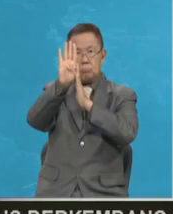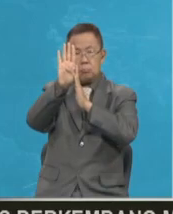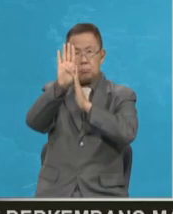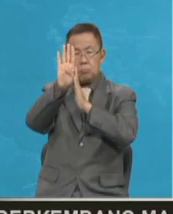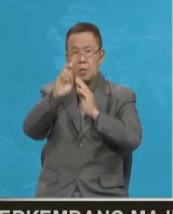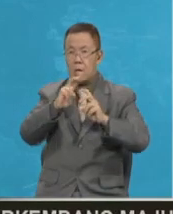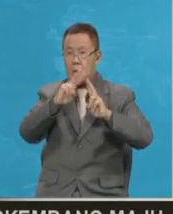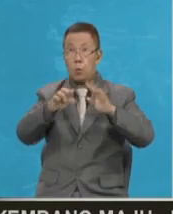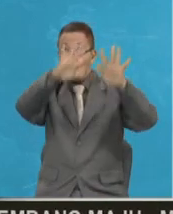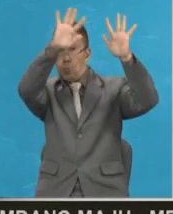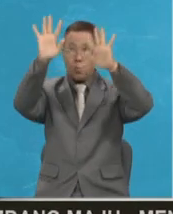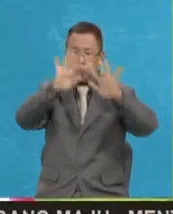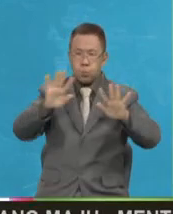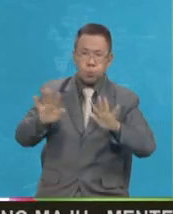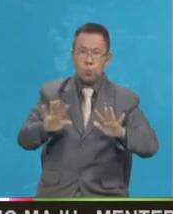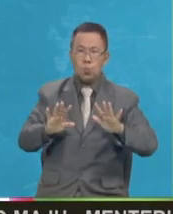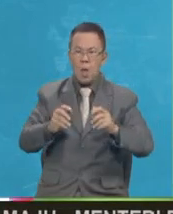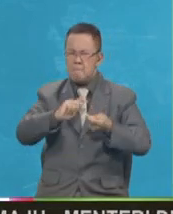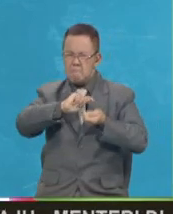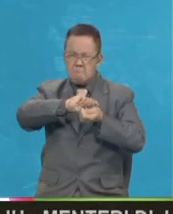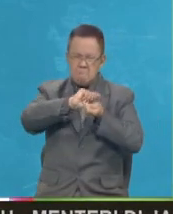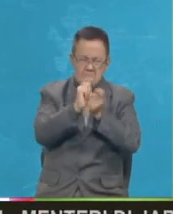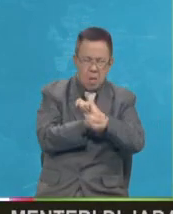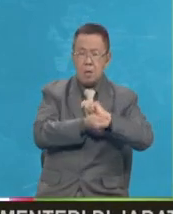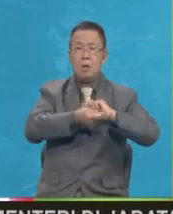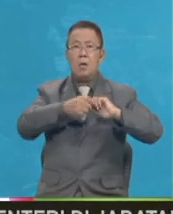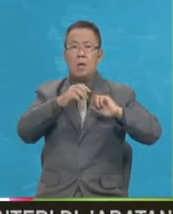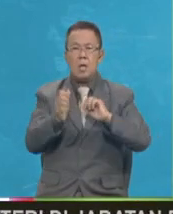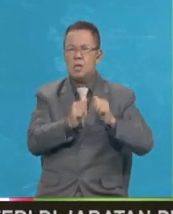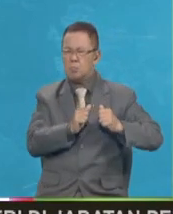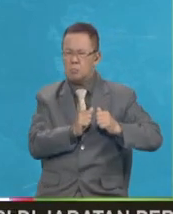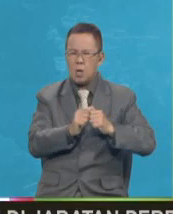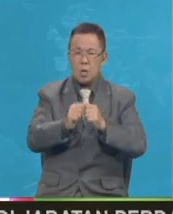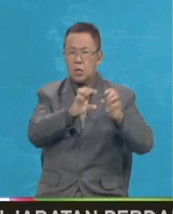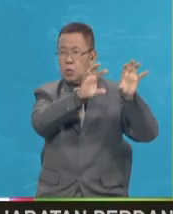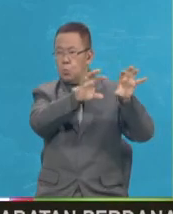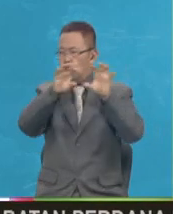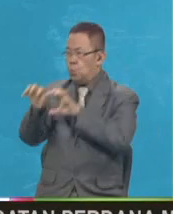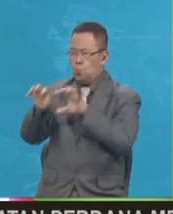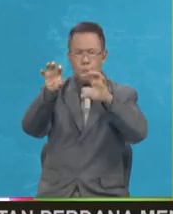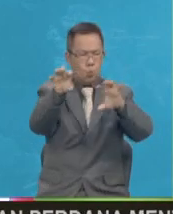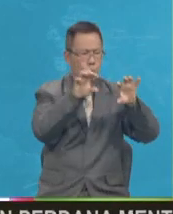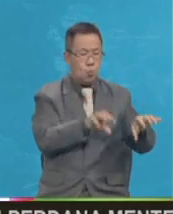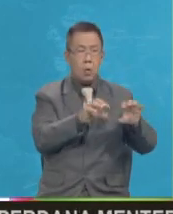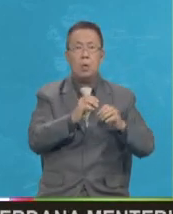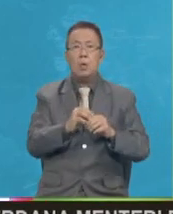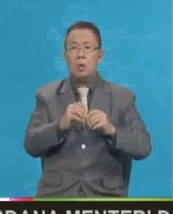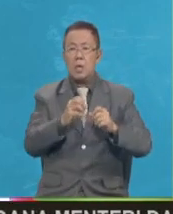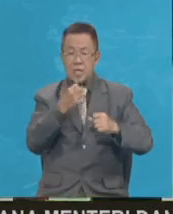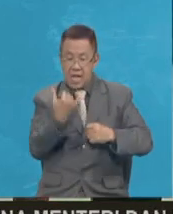mp3nirvana closing heboh Hendra away from